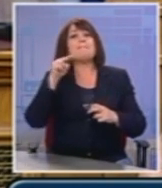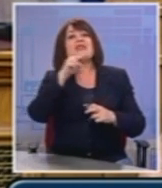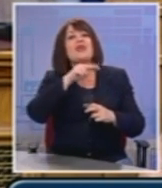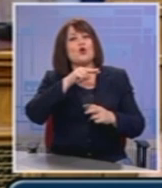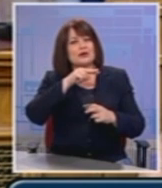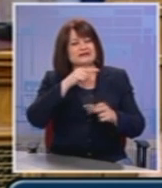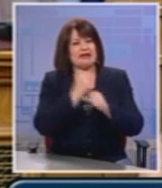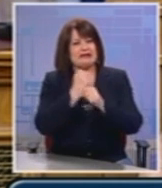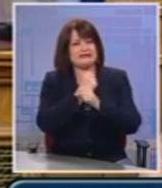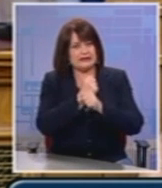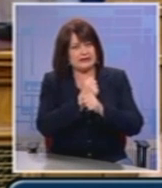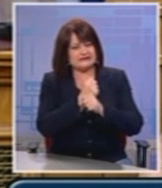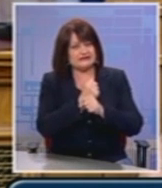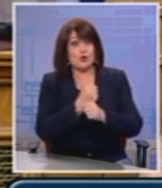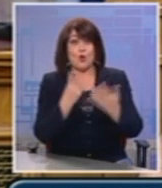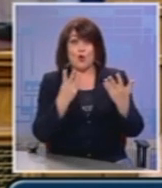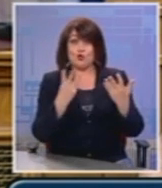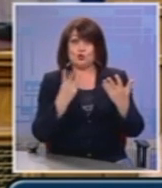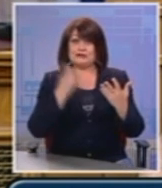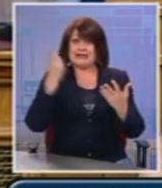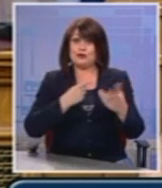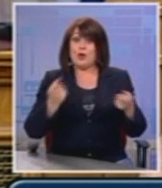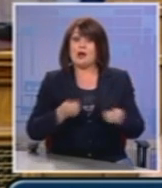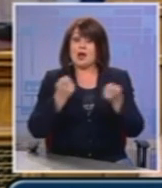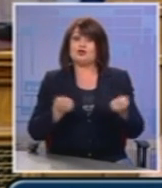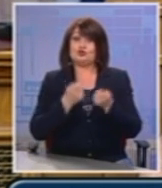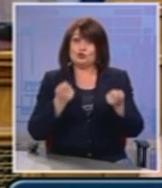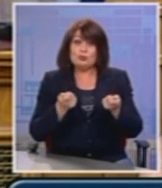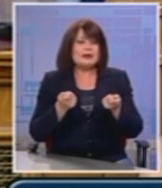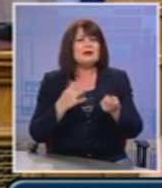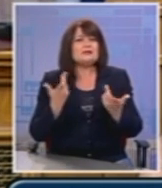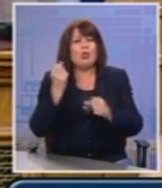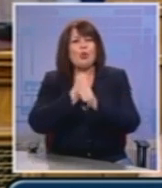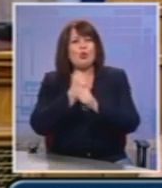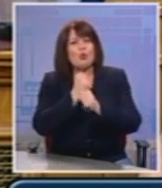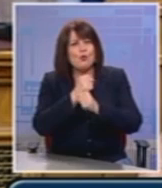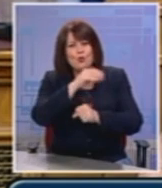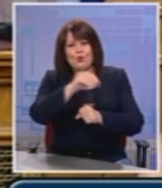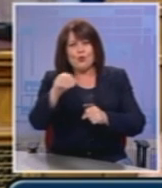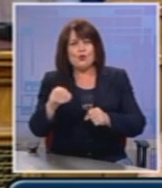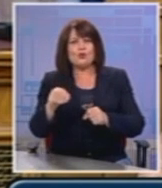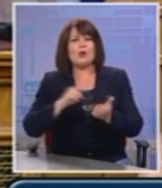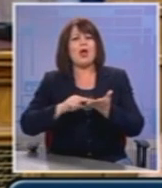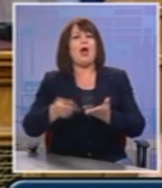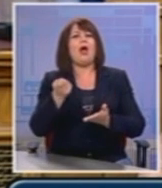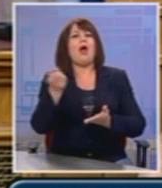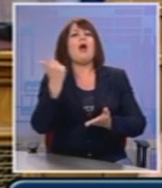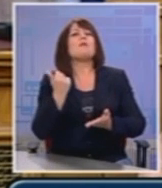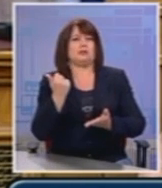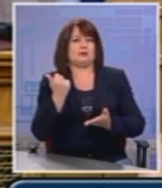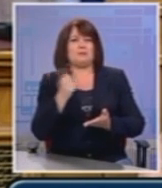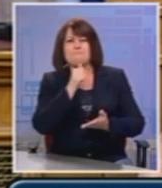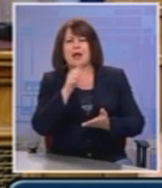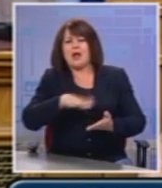το πάνω από το 88% των εργαζομένων βρέθηκαν να εργάζονται αδήλωτοι και ανασφάλιστοι